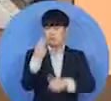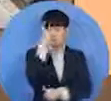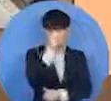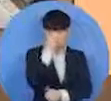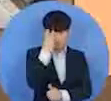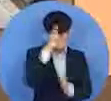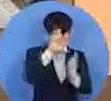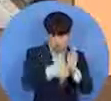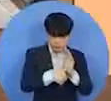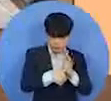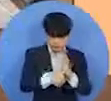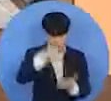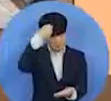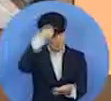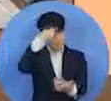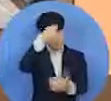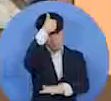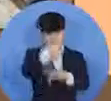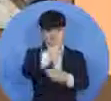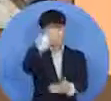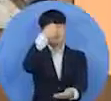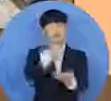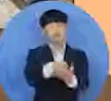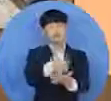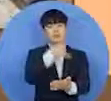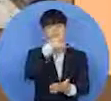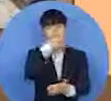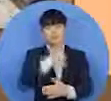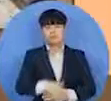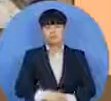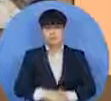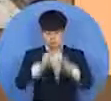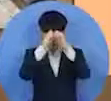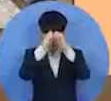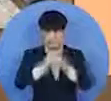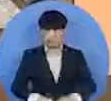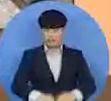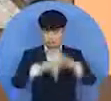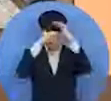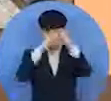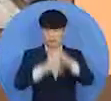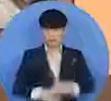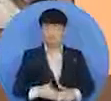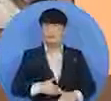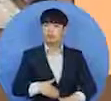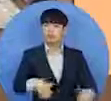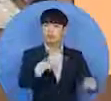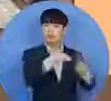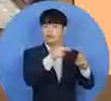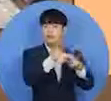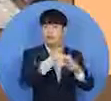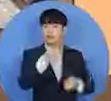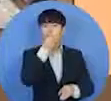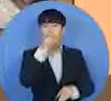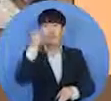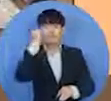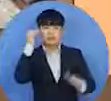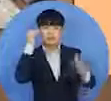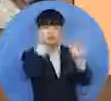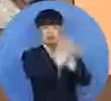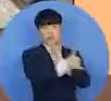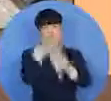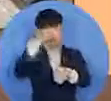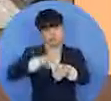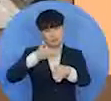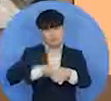도시재생위원회 심의에서 지원 대상자를 최종 선정하게 됩니다. 자세한 내용은 도시재생지원센터